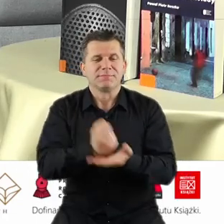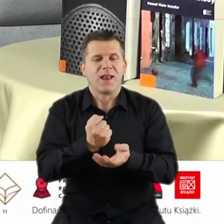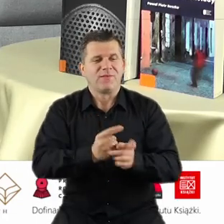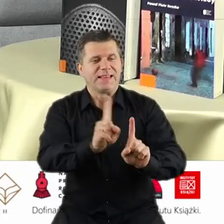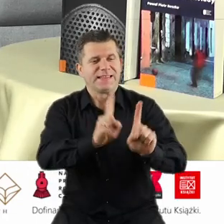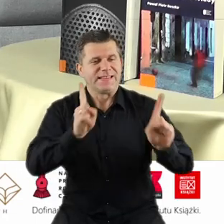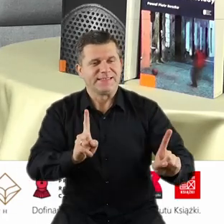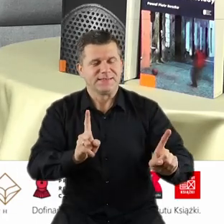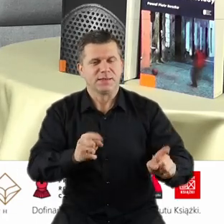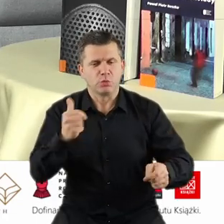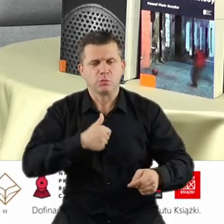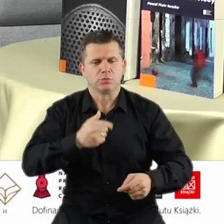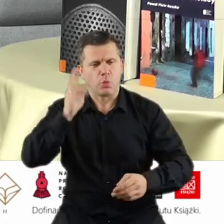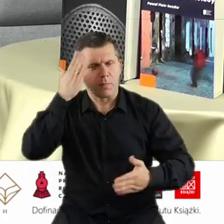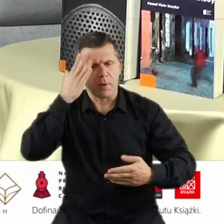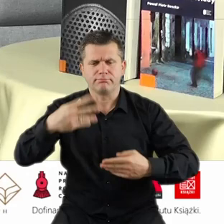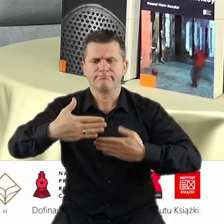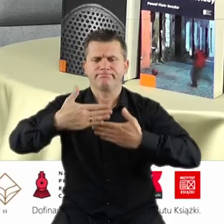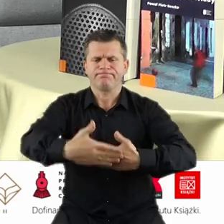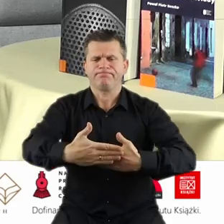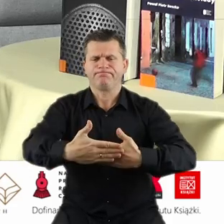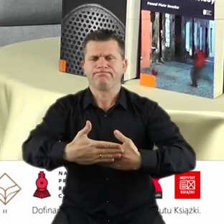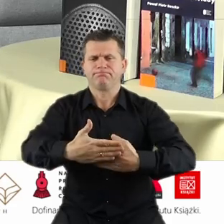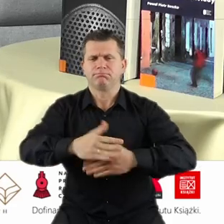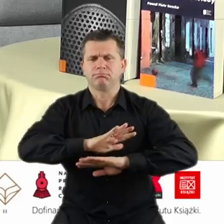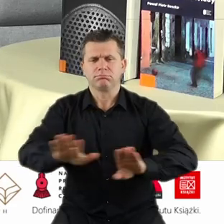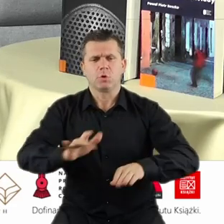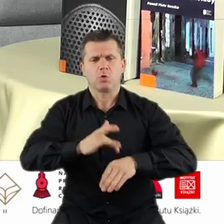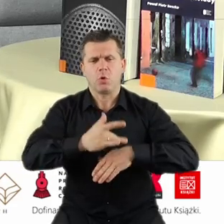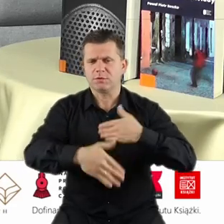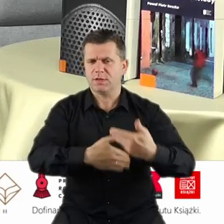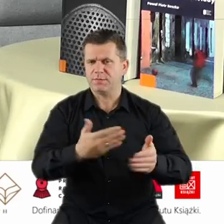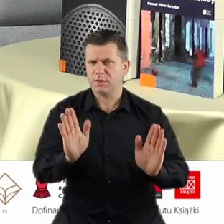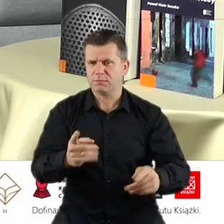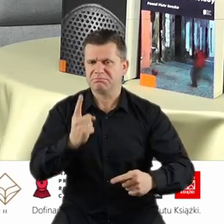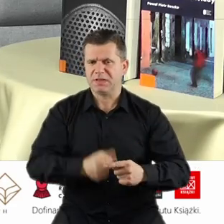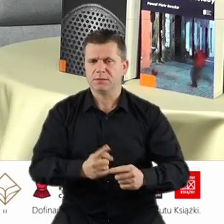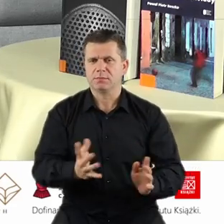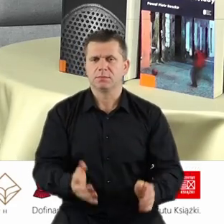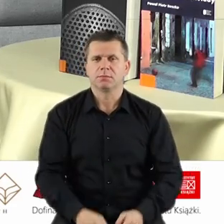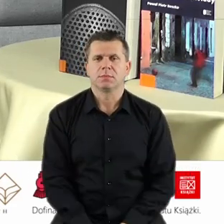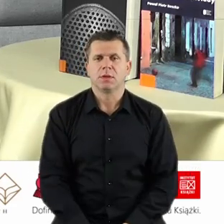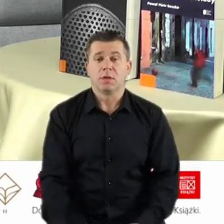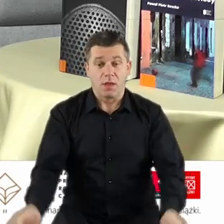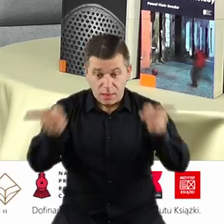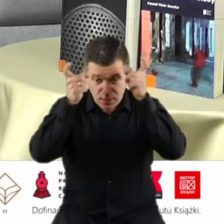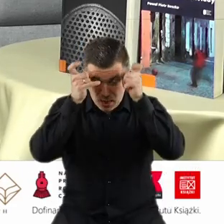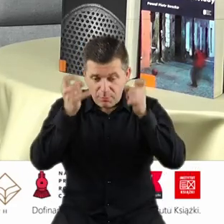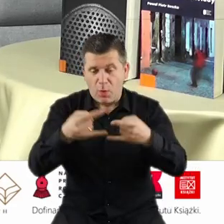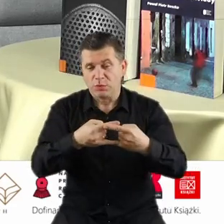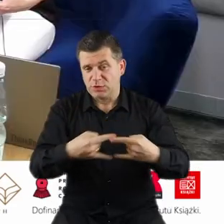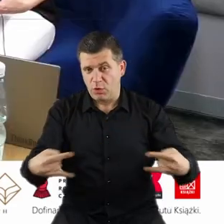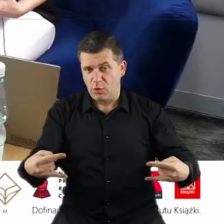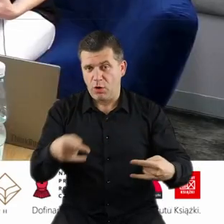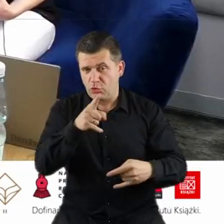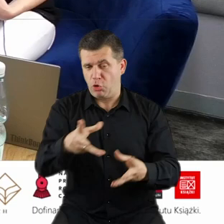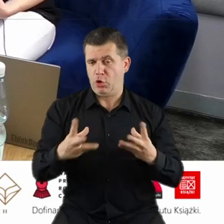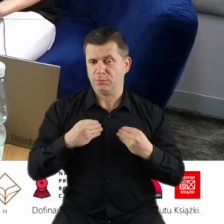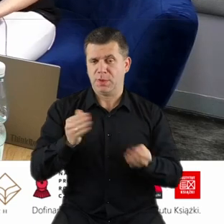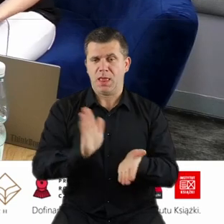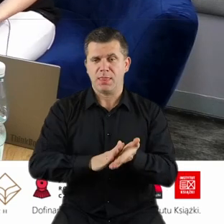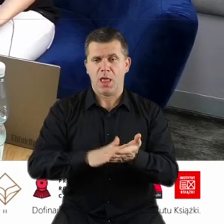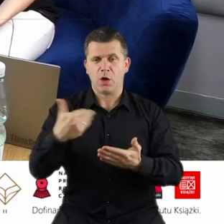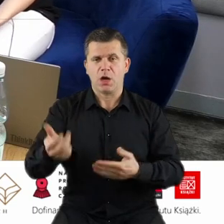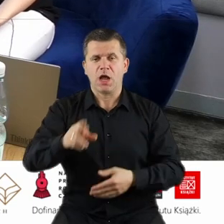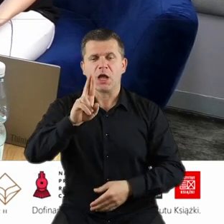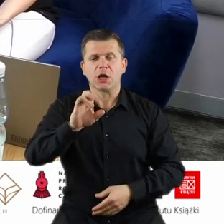tym dystansem. Trzeba sobie stawiać wyraźne granice i być konsekwentnym po prostu. Za książkę Diabeł i tabliczka czekolady otrzymał